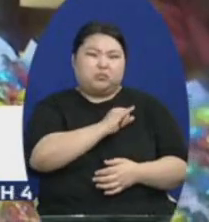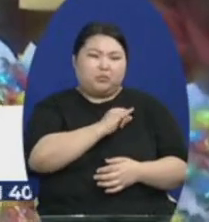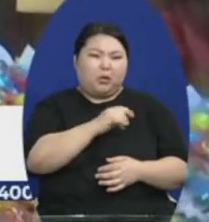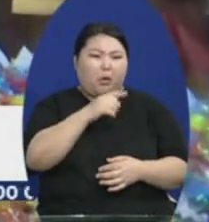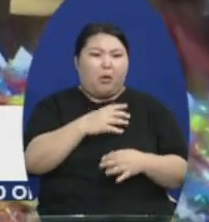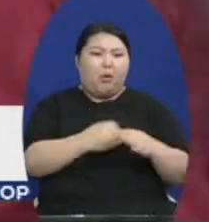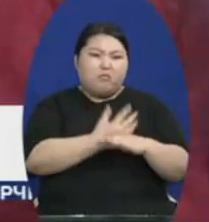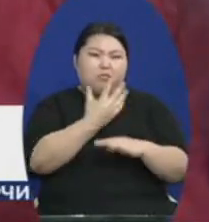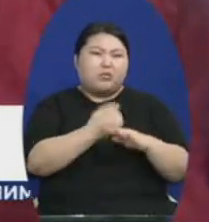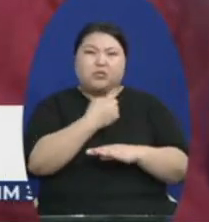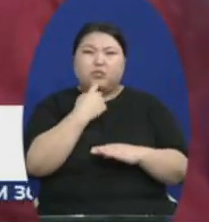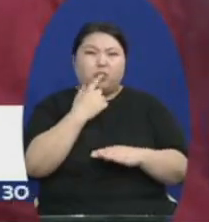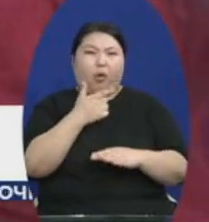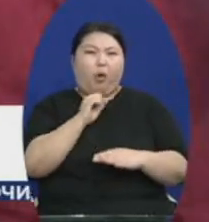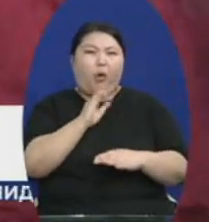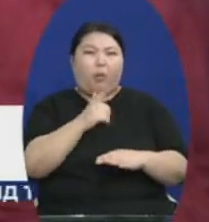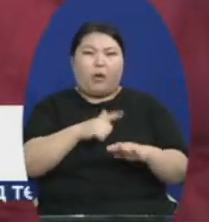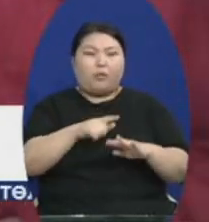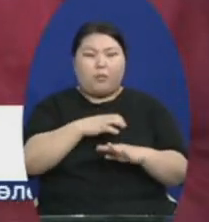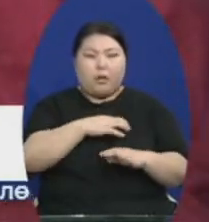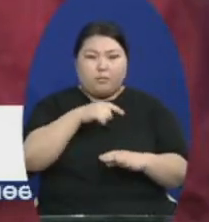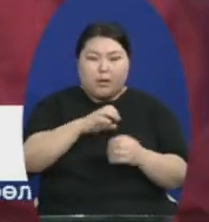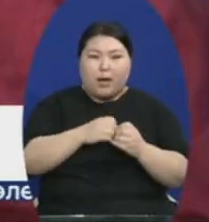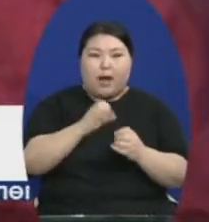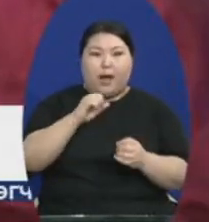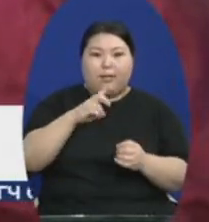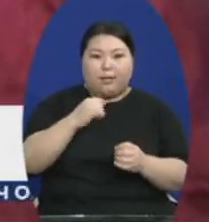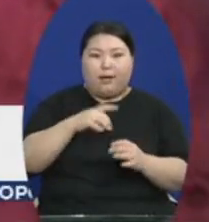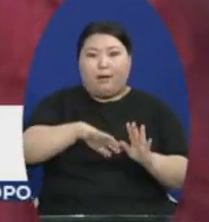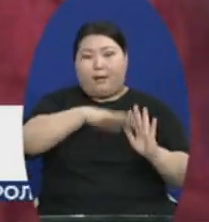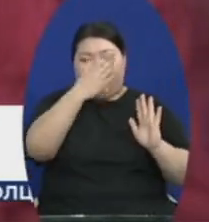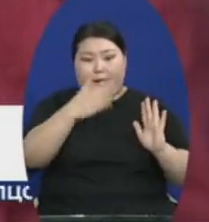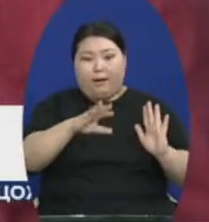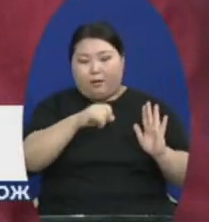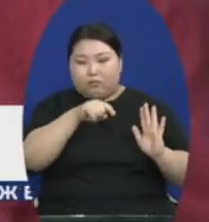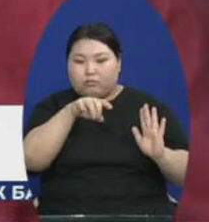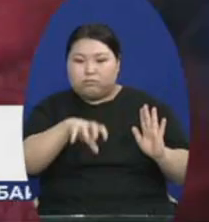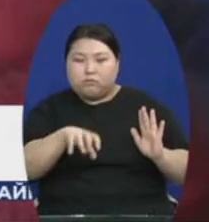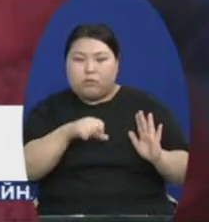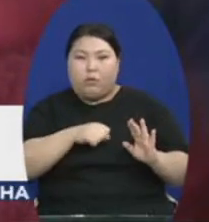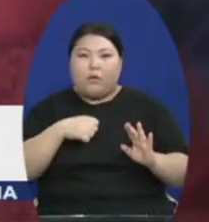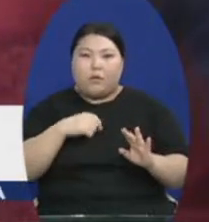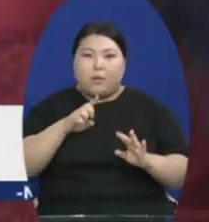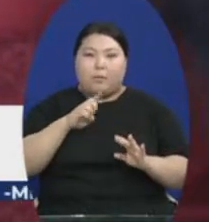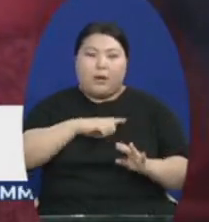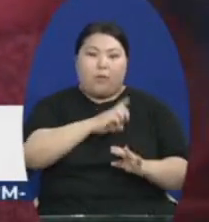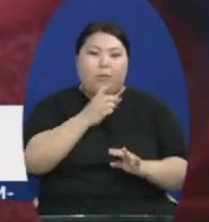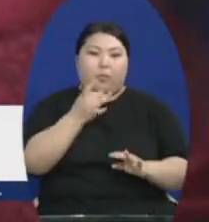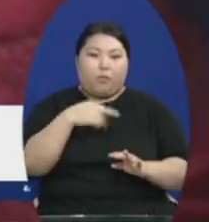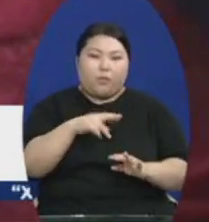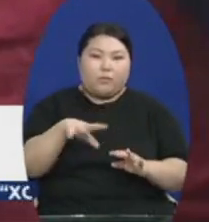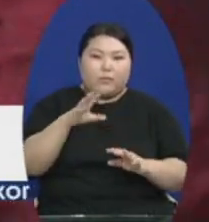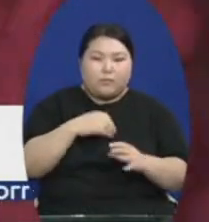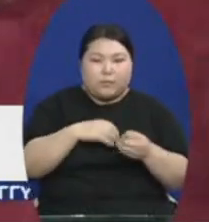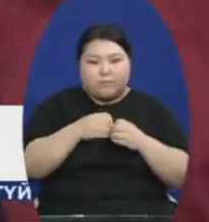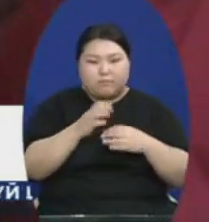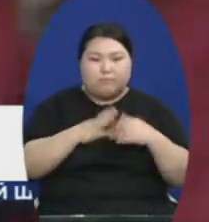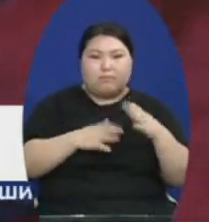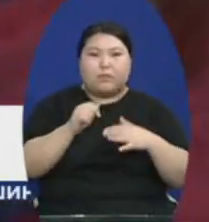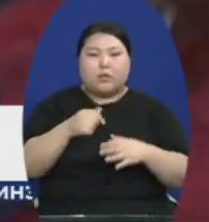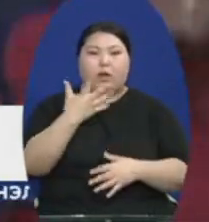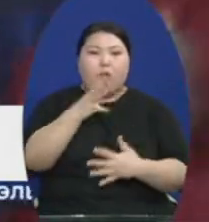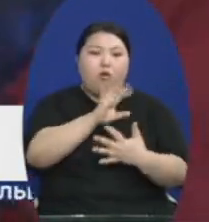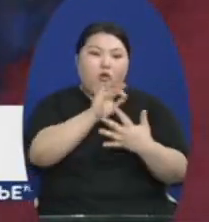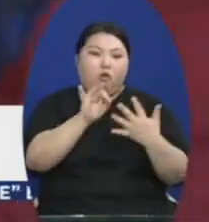хэцүү гэж хэлж өндөр настан үхрийн нэмсрэн алаг хайрхны баруун өвөрт элсийн нүдлээс хамгаалах баян бүрдийг байгуулжээ. Одоогоор 5 төрлийн